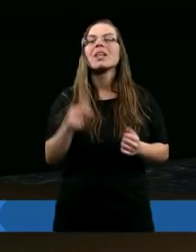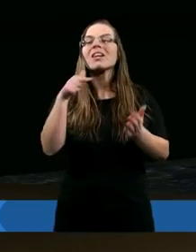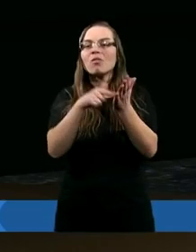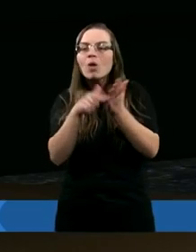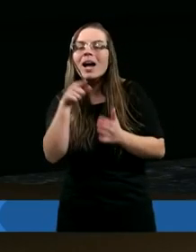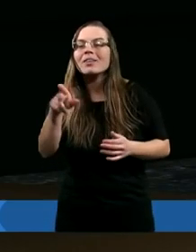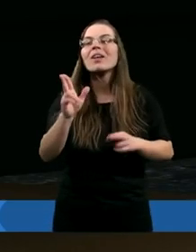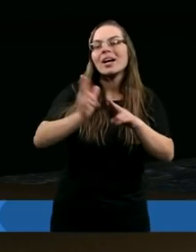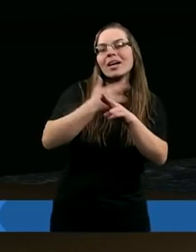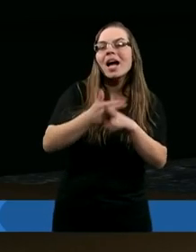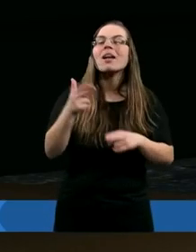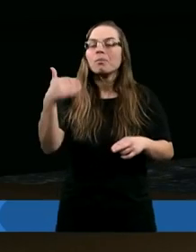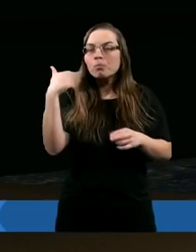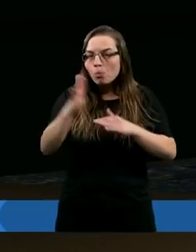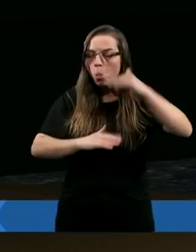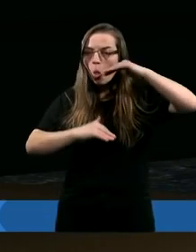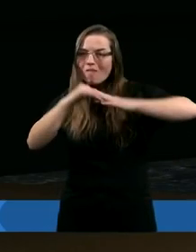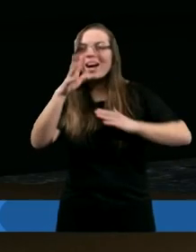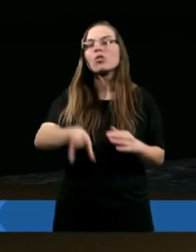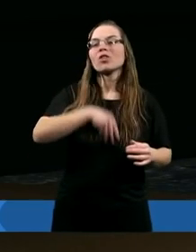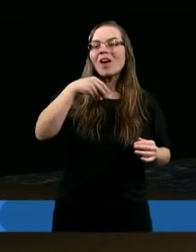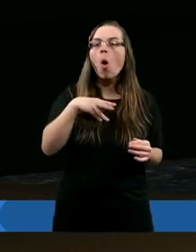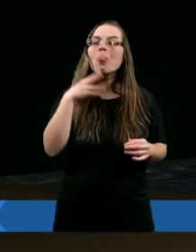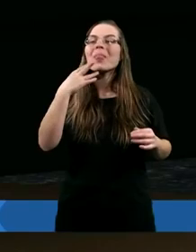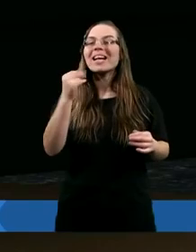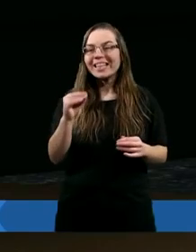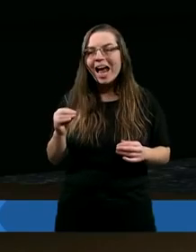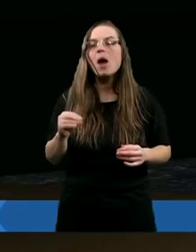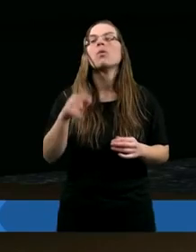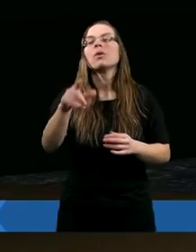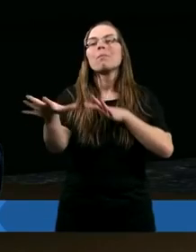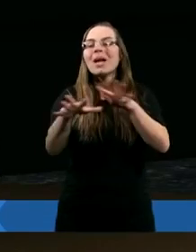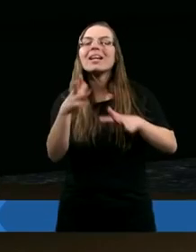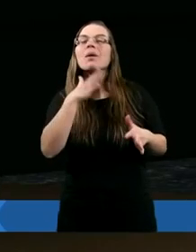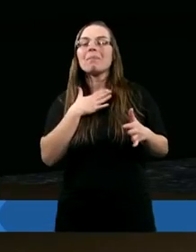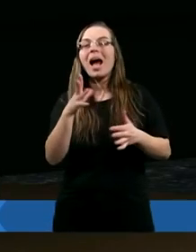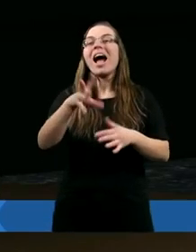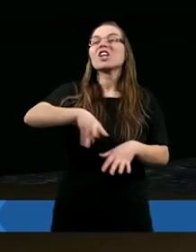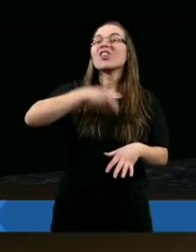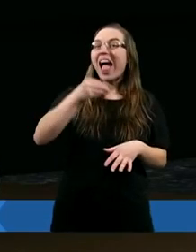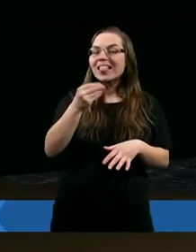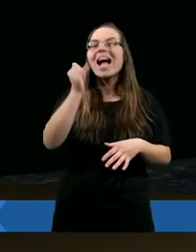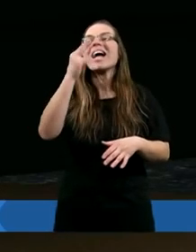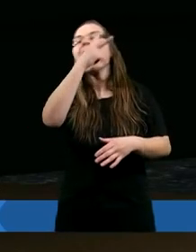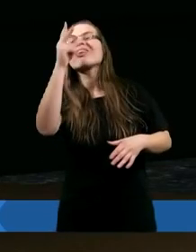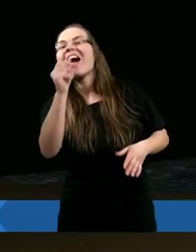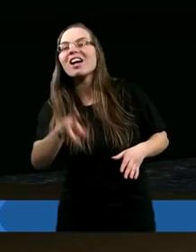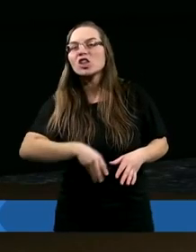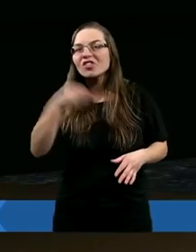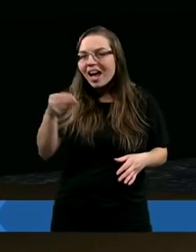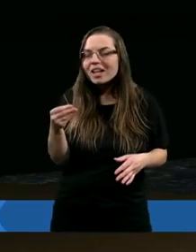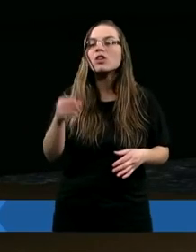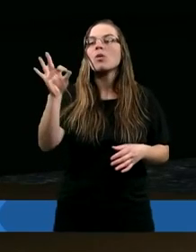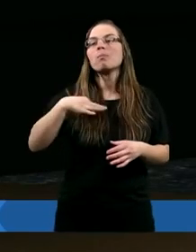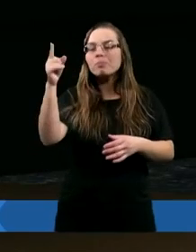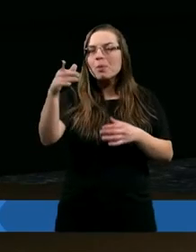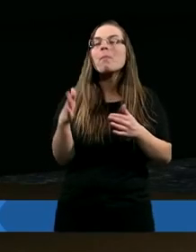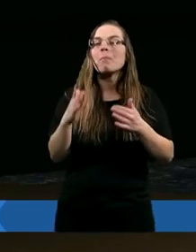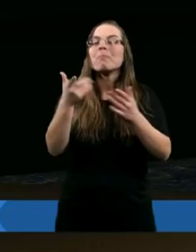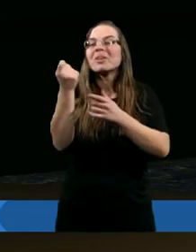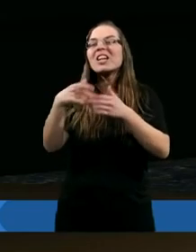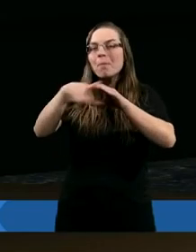No i właśnie wtedy, kiedy zbudowano świątynię, było miejsce święte i było miejsce najświętsze. Czyli miejsce właśnie tam, gdzie Pan Bóg